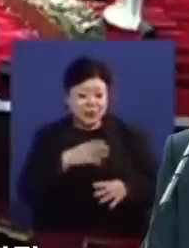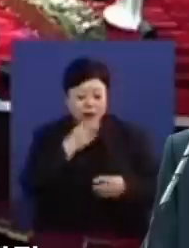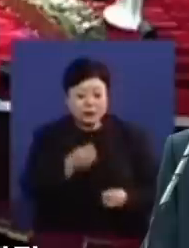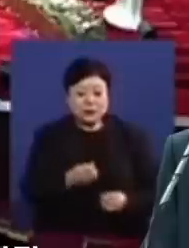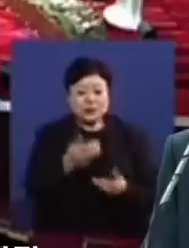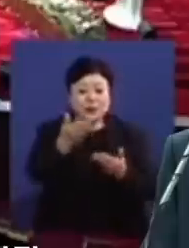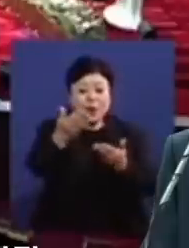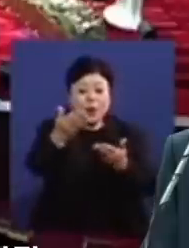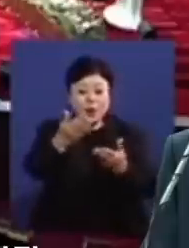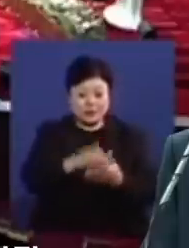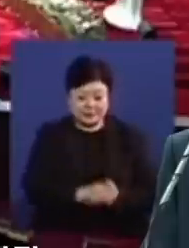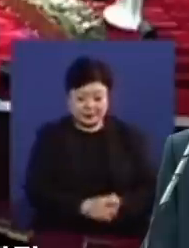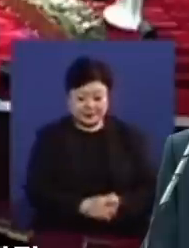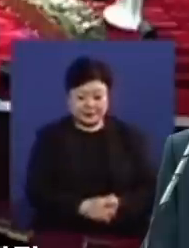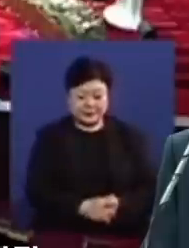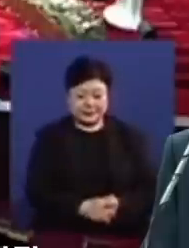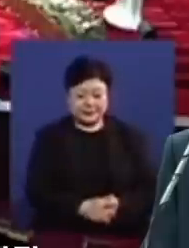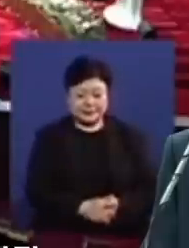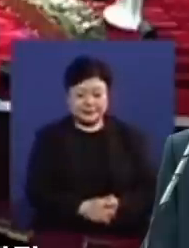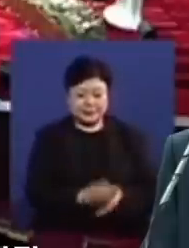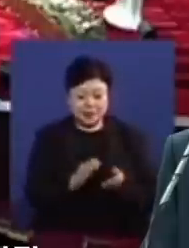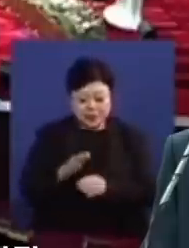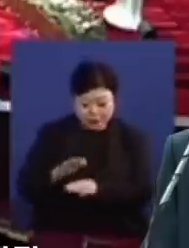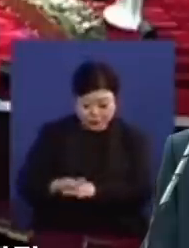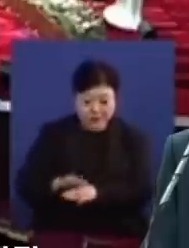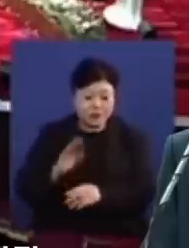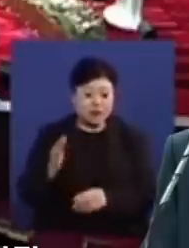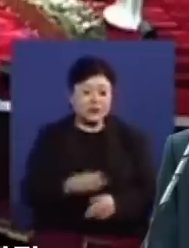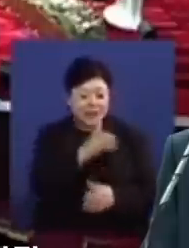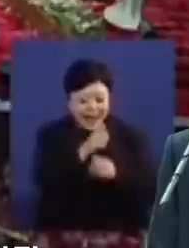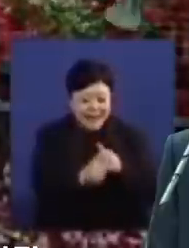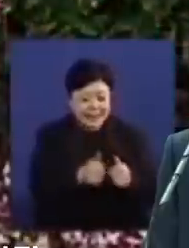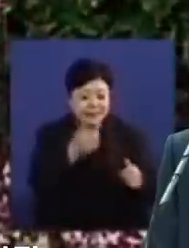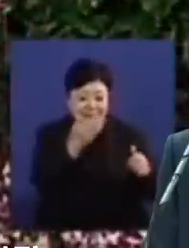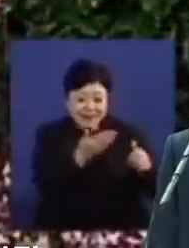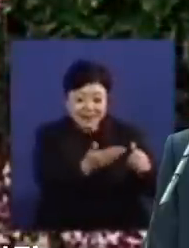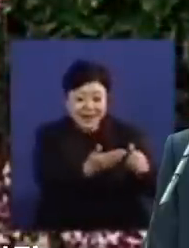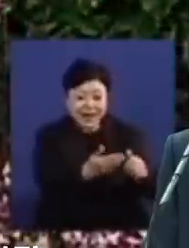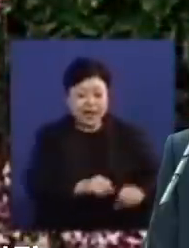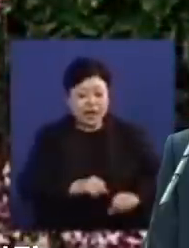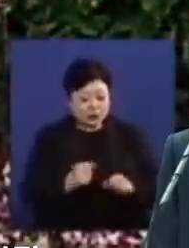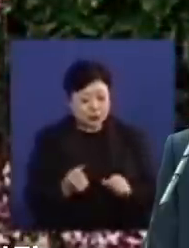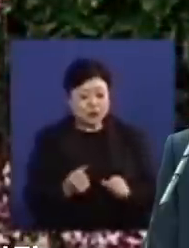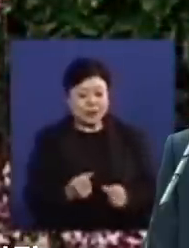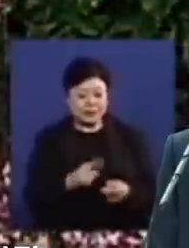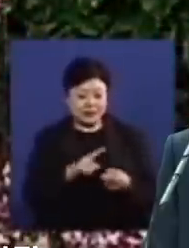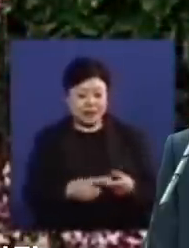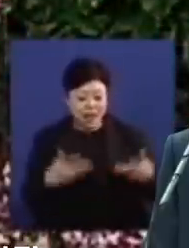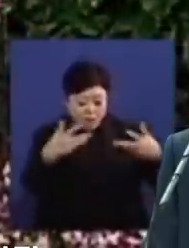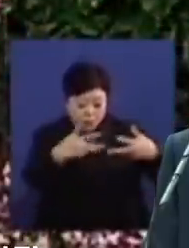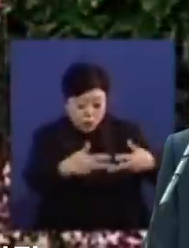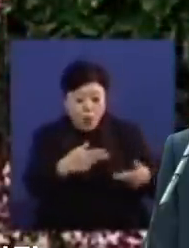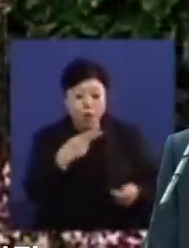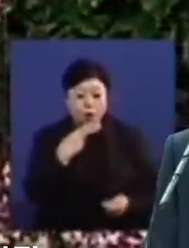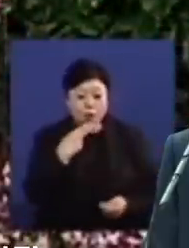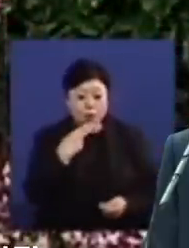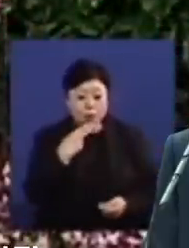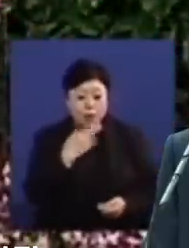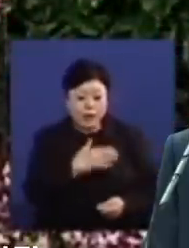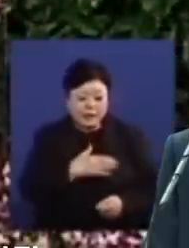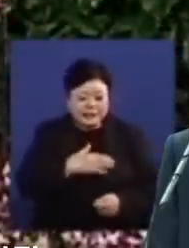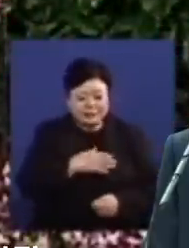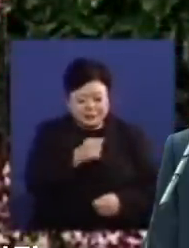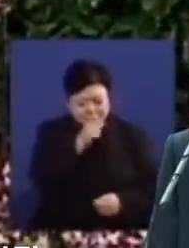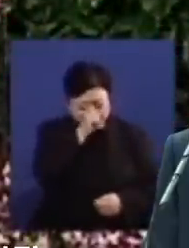축복을 예배해 놓은 것입니다. 우리가 하나님께 순종하는 데 조건이 없습니다. 기분이